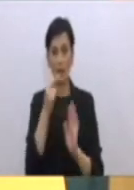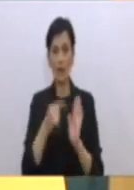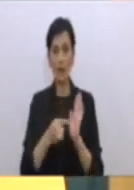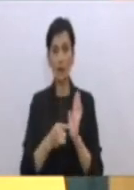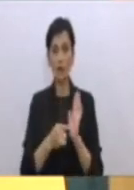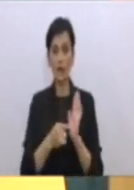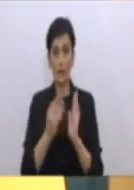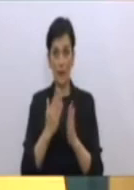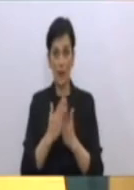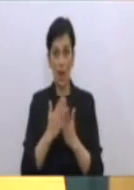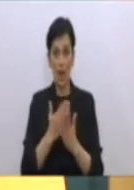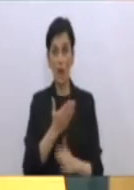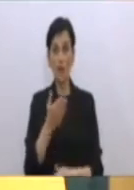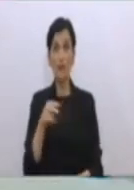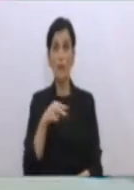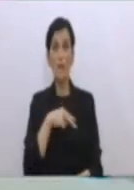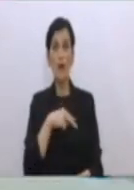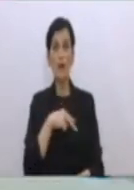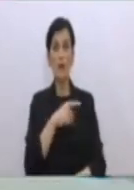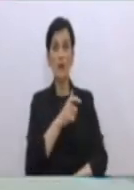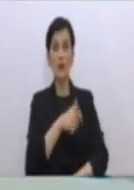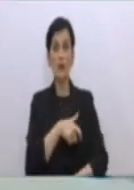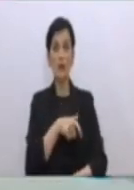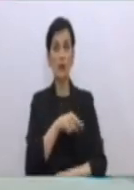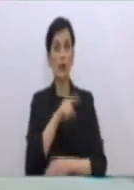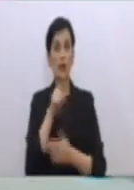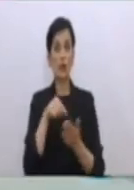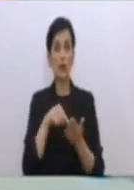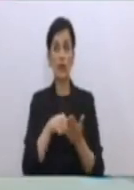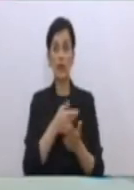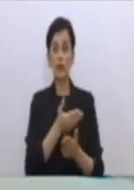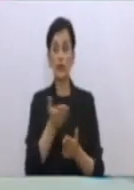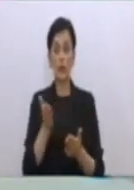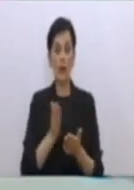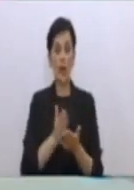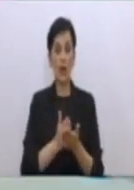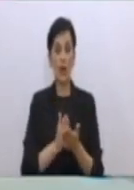აქვთ პარლამენტის წევრებს? Კითხვები არ არის.